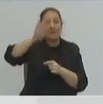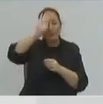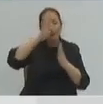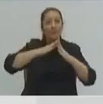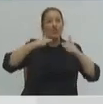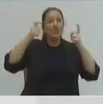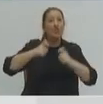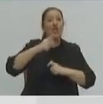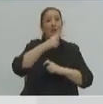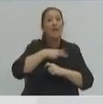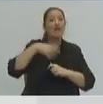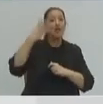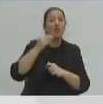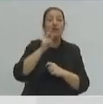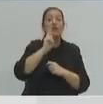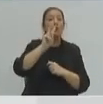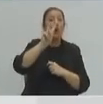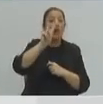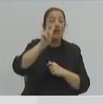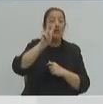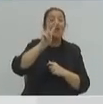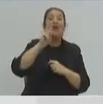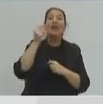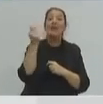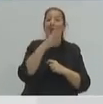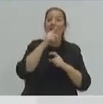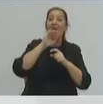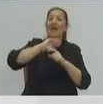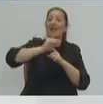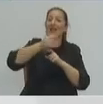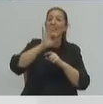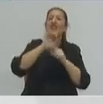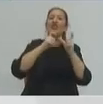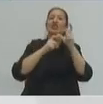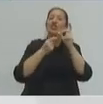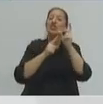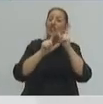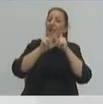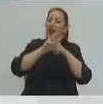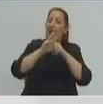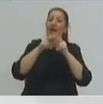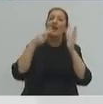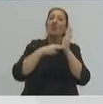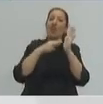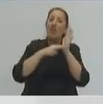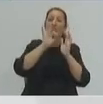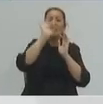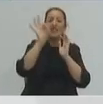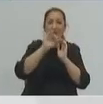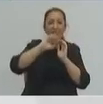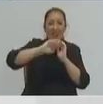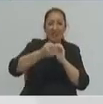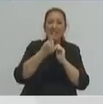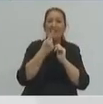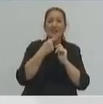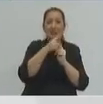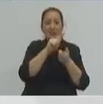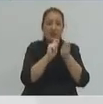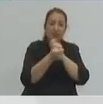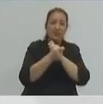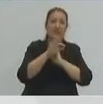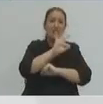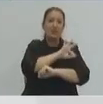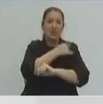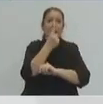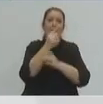Belediyesi olarak 212 taksicimizin Şile, Silivri, Çatalca'daki taksimizi, kırmızı taksiyi sarıya çevirdik, bir